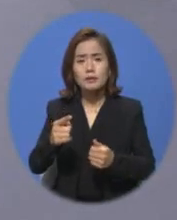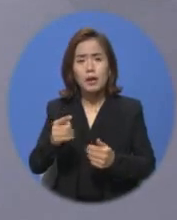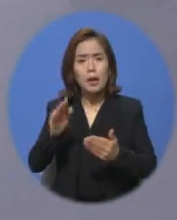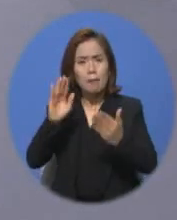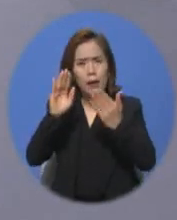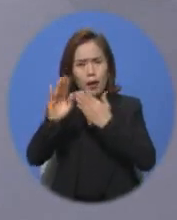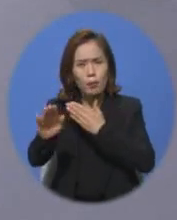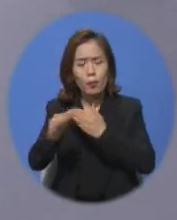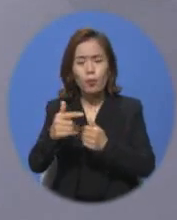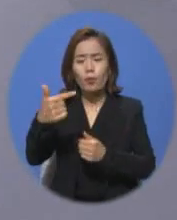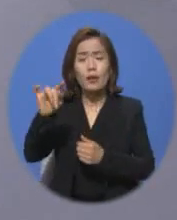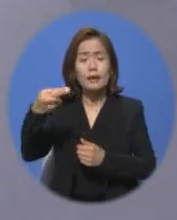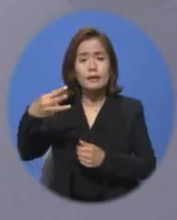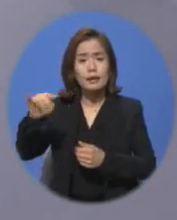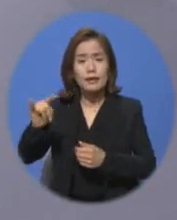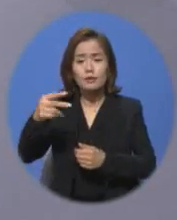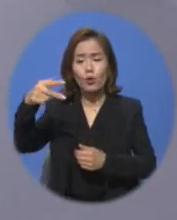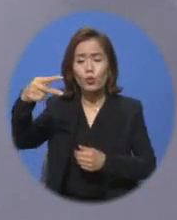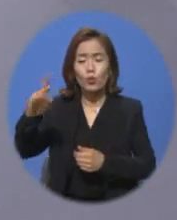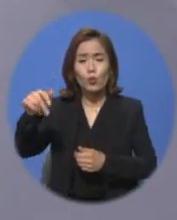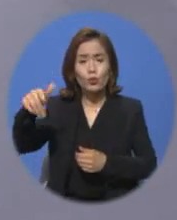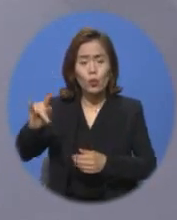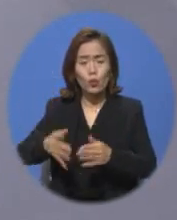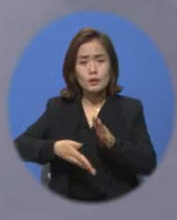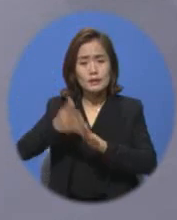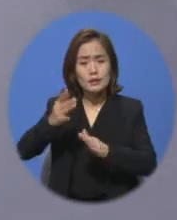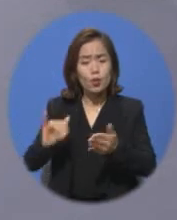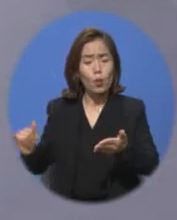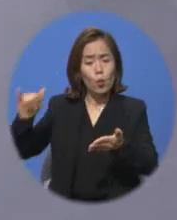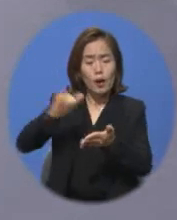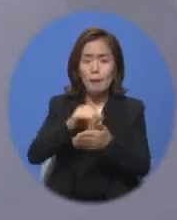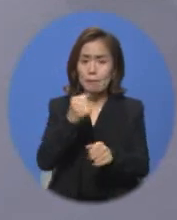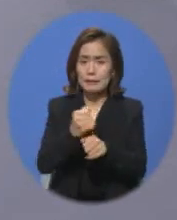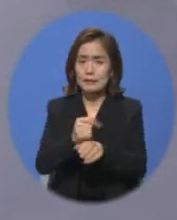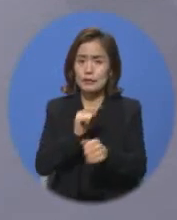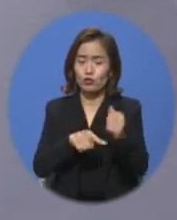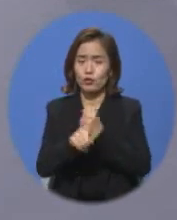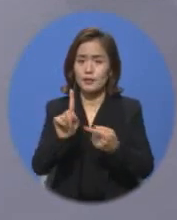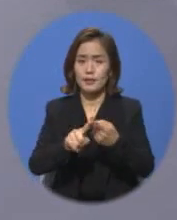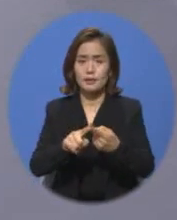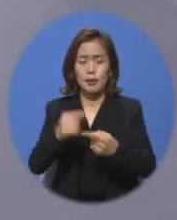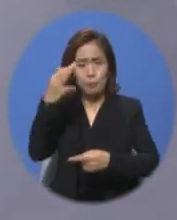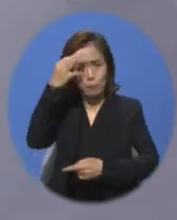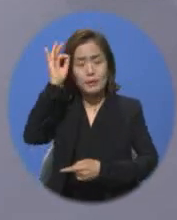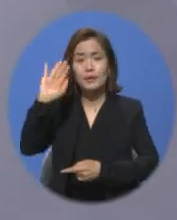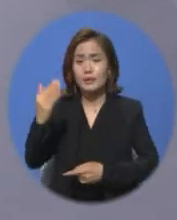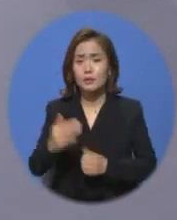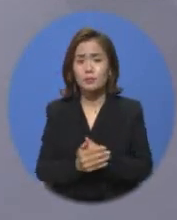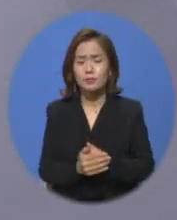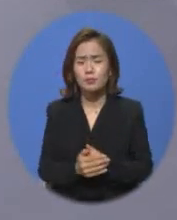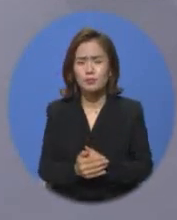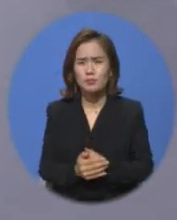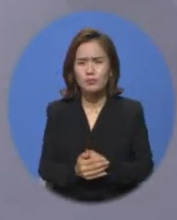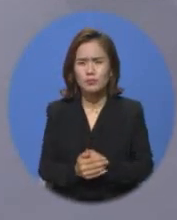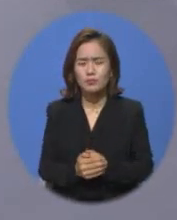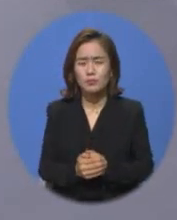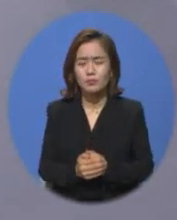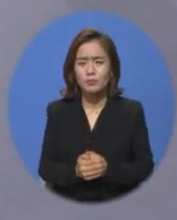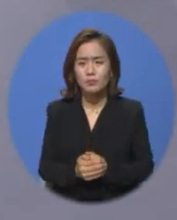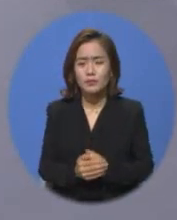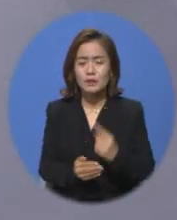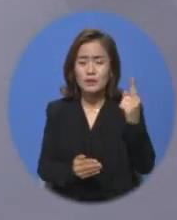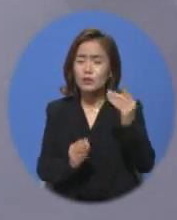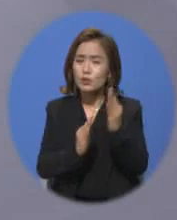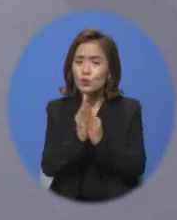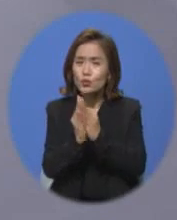나리타공항에서도쿄도심까지이어지는공항을건설할때 100년후를내다보는안목을가지고계획했다는것을깨달았습니다. 수조달러를쏟아